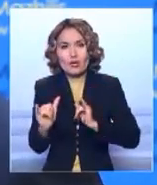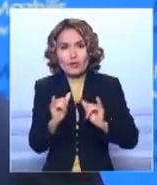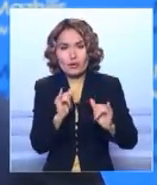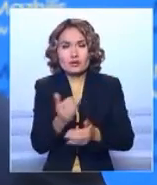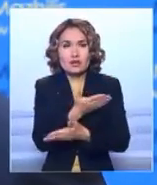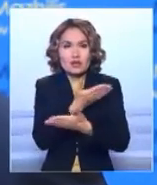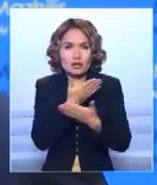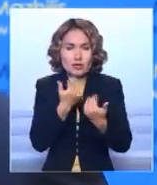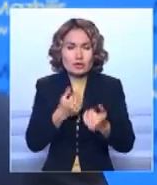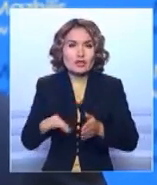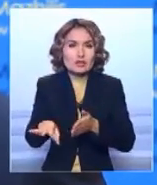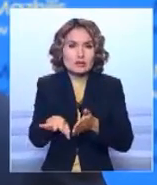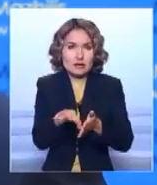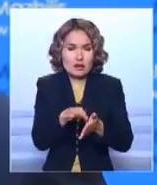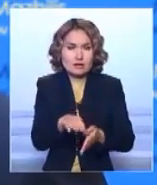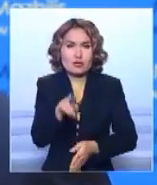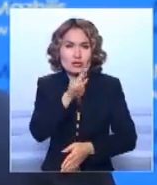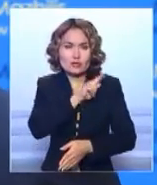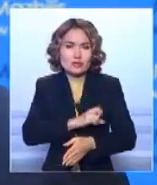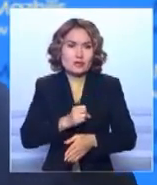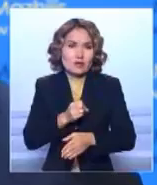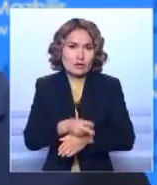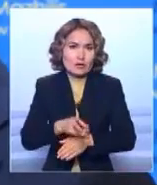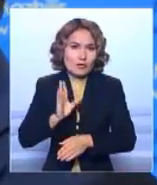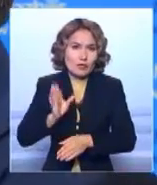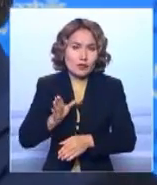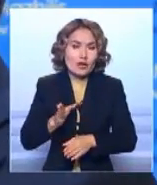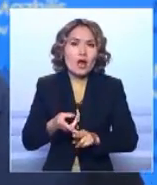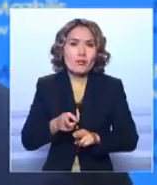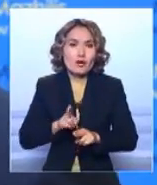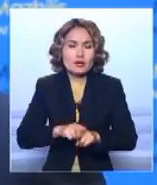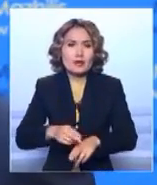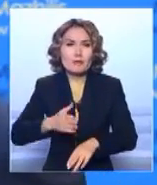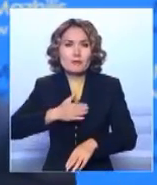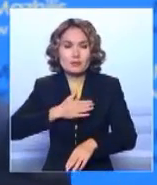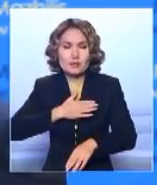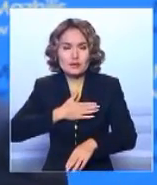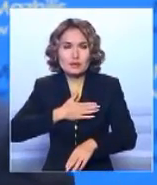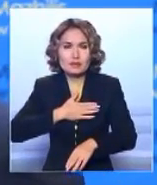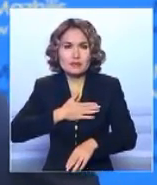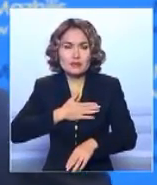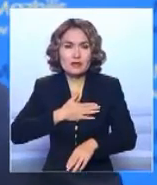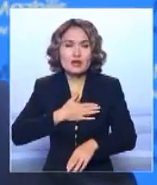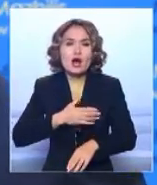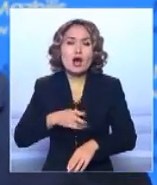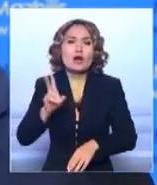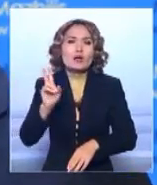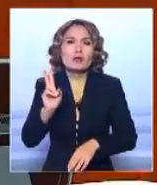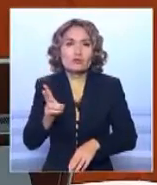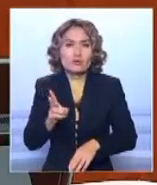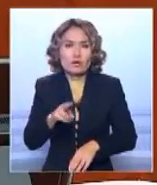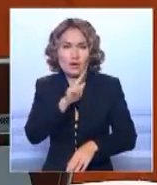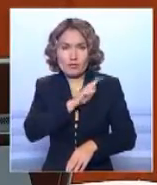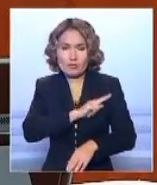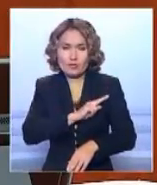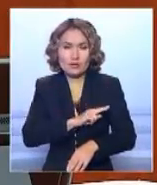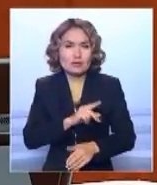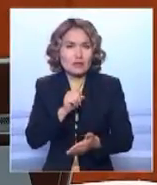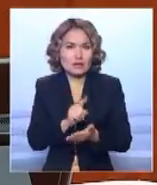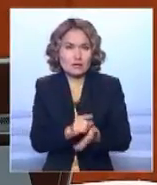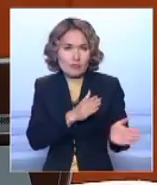ескерілу керек. Содан кейін депутаттың өзінің депутаттық міндеттерін өте жауапкершілікпен атқару. Бұл